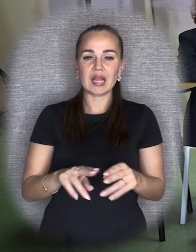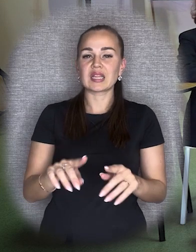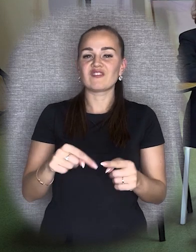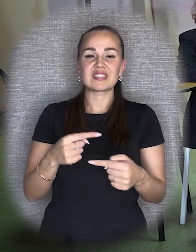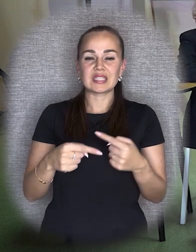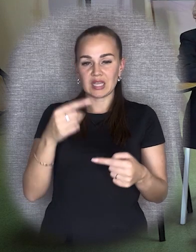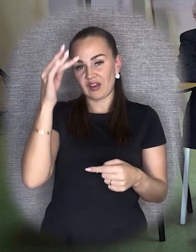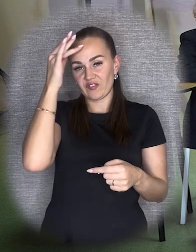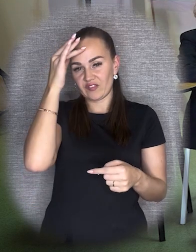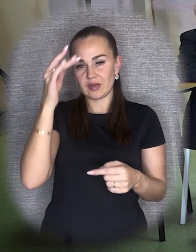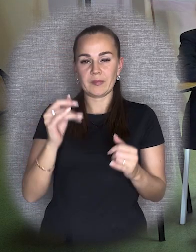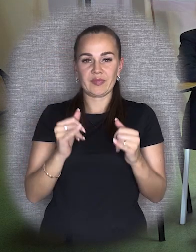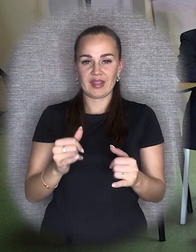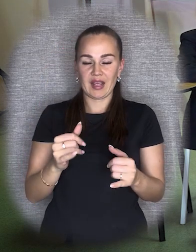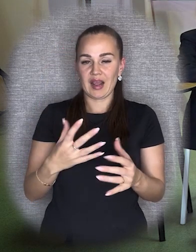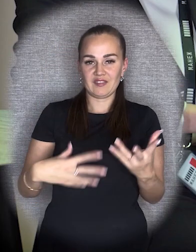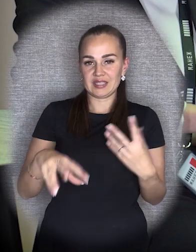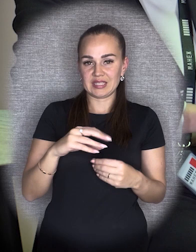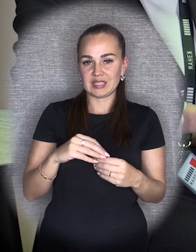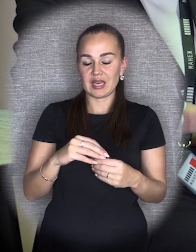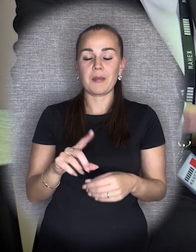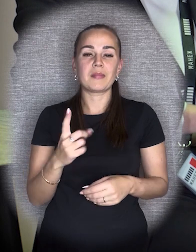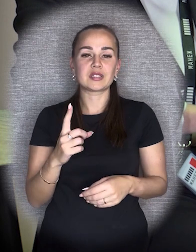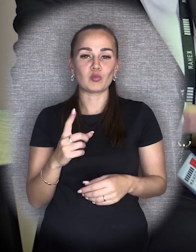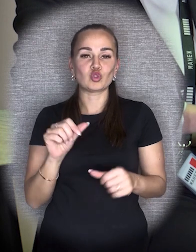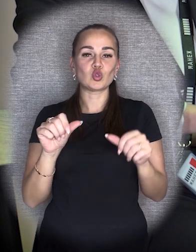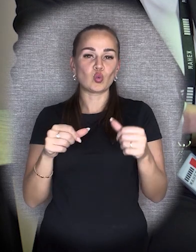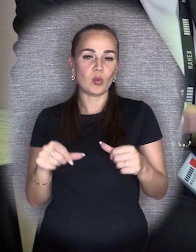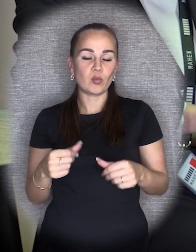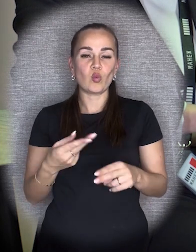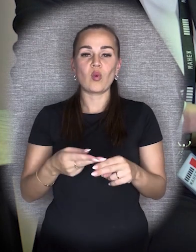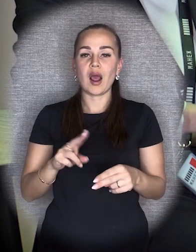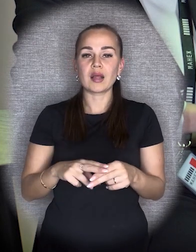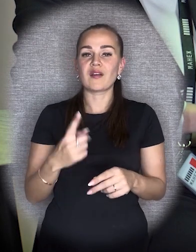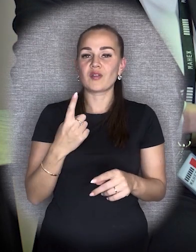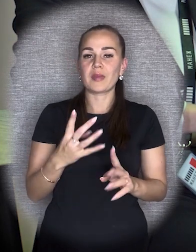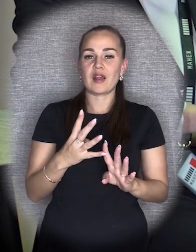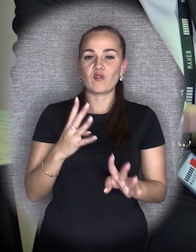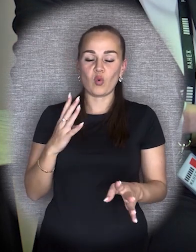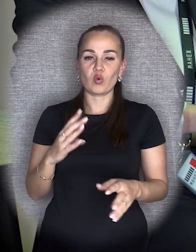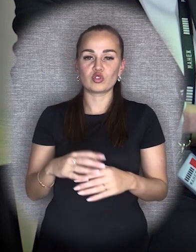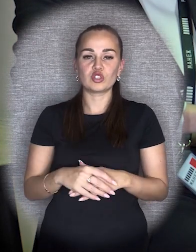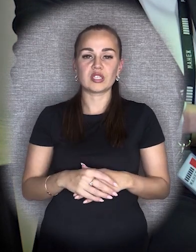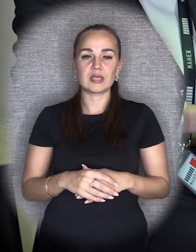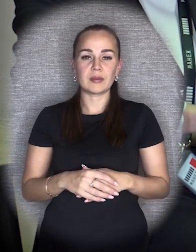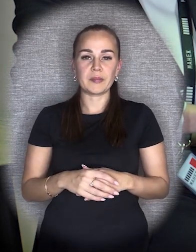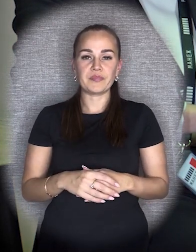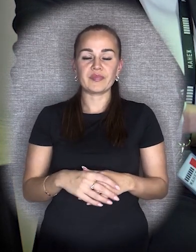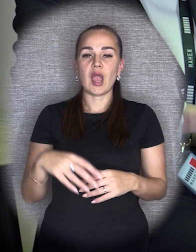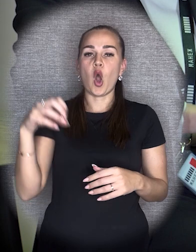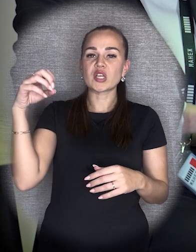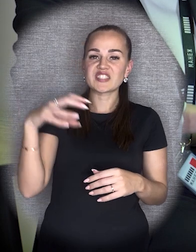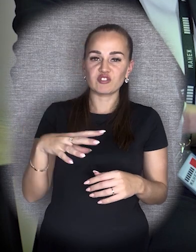большая головная боль для экспозиционеров. Потому что скульптура — это прежде всего объем, и это прежде всего